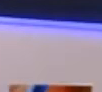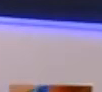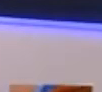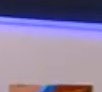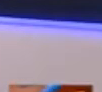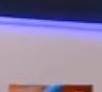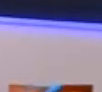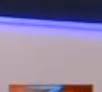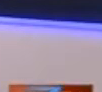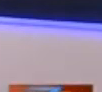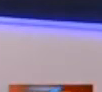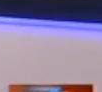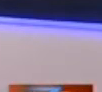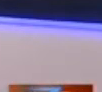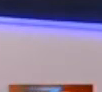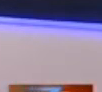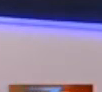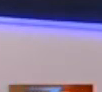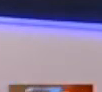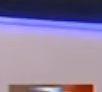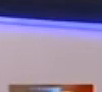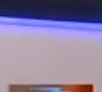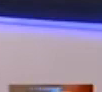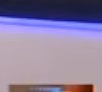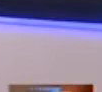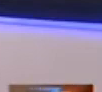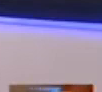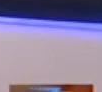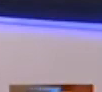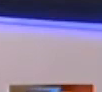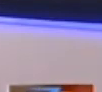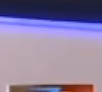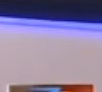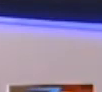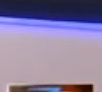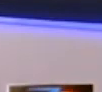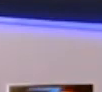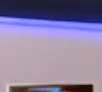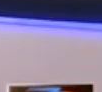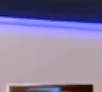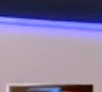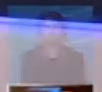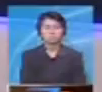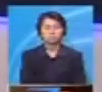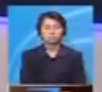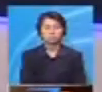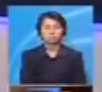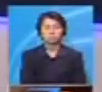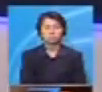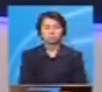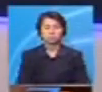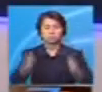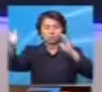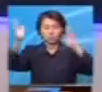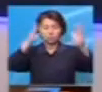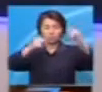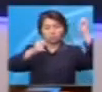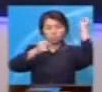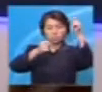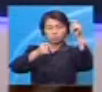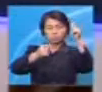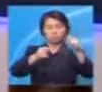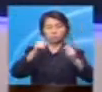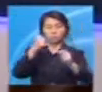terbunuh kebakaran di sebuah kuil di India baik kita terus saja ke perkembangan utama pada hari ini kejuanan badminton terbuka Malaysia 2016